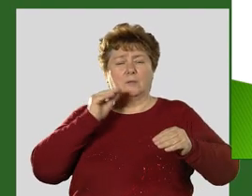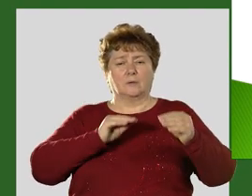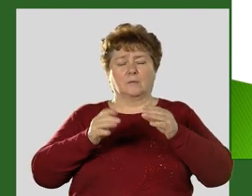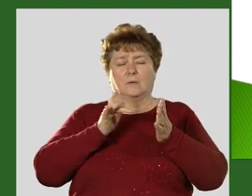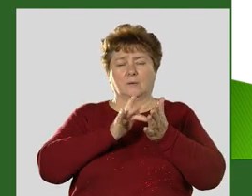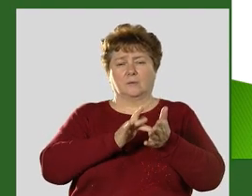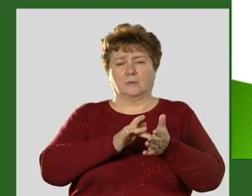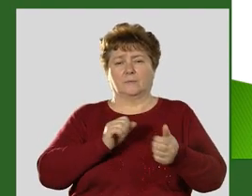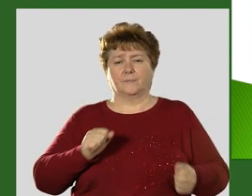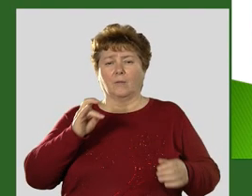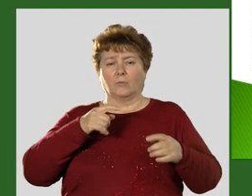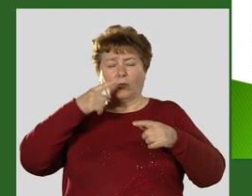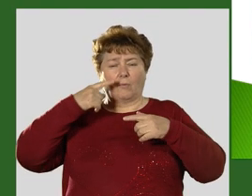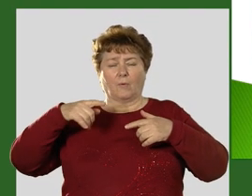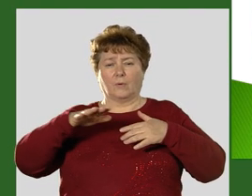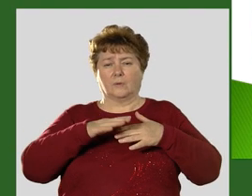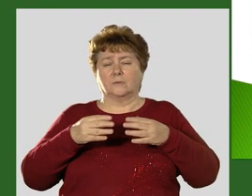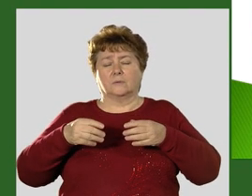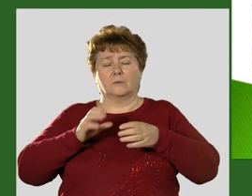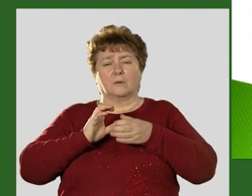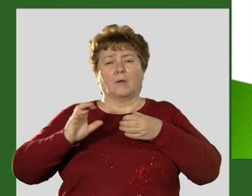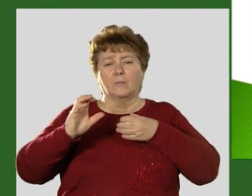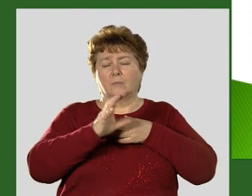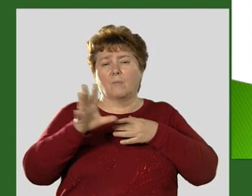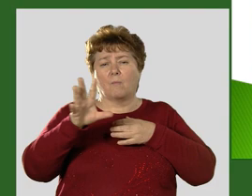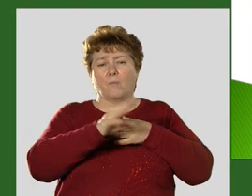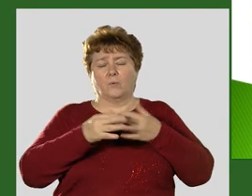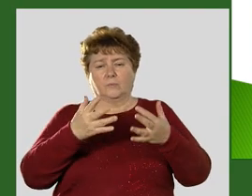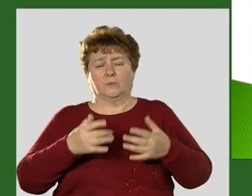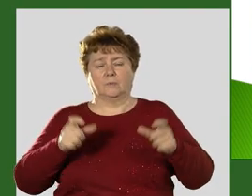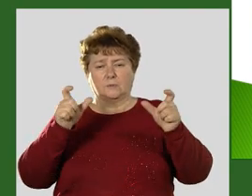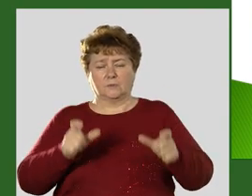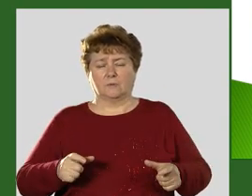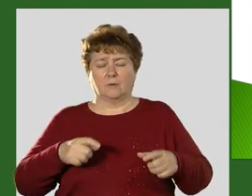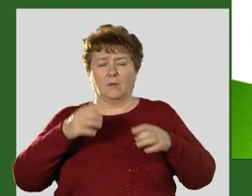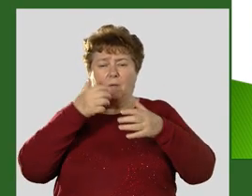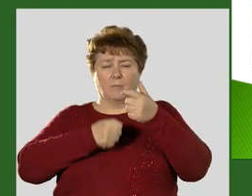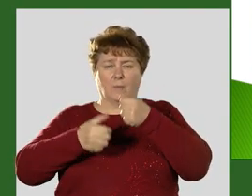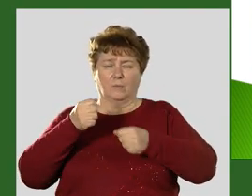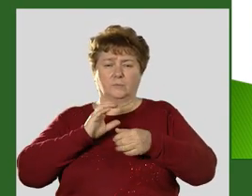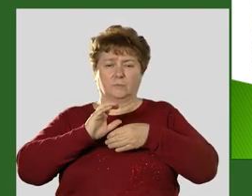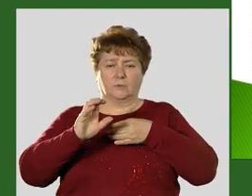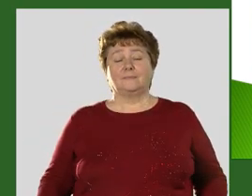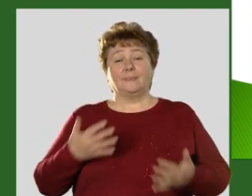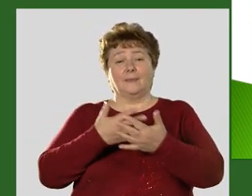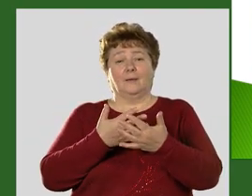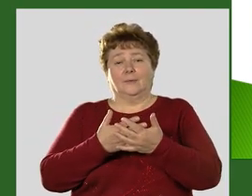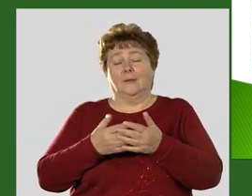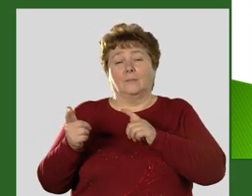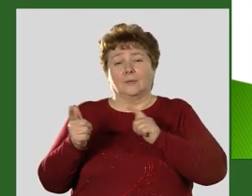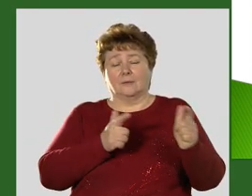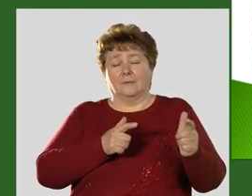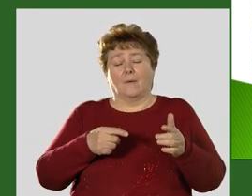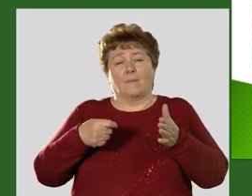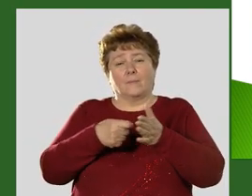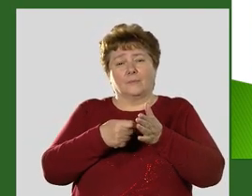в городах. Однако Кыргызстан не обеспечивает полностью потребности населения в молочных продуктах. Так, например,